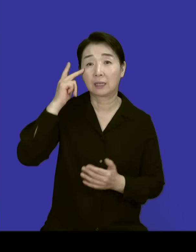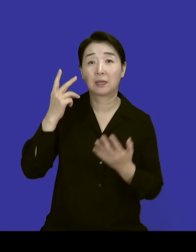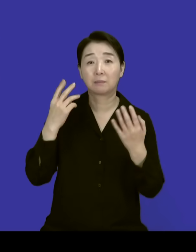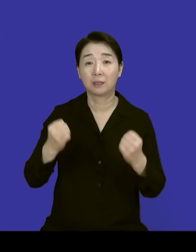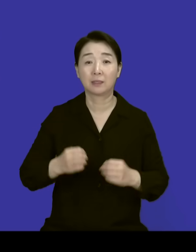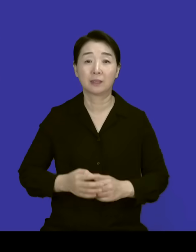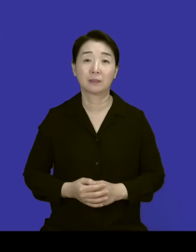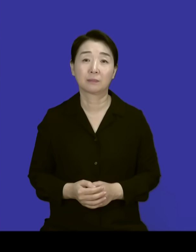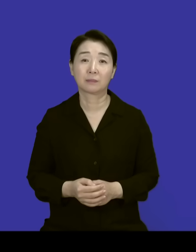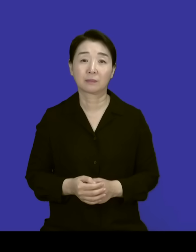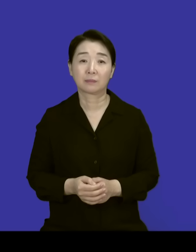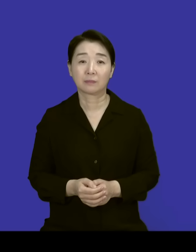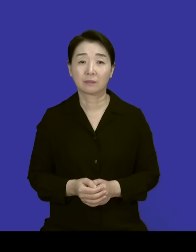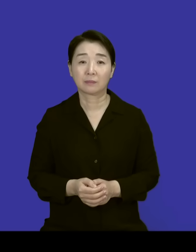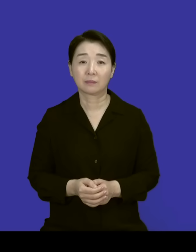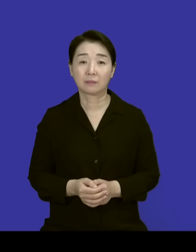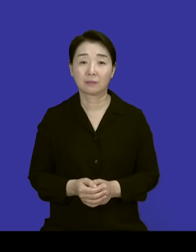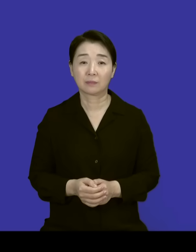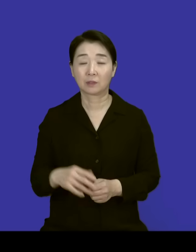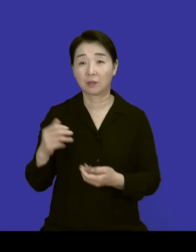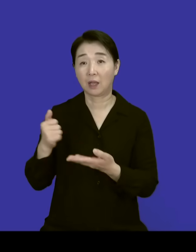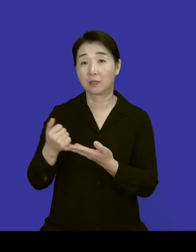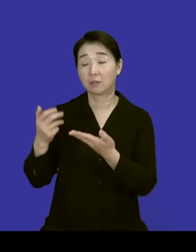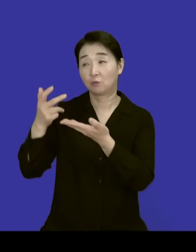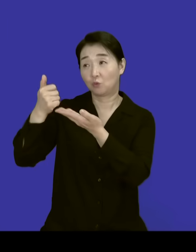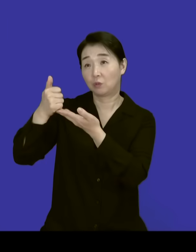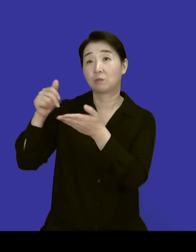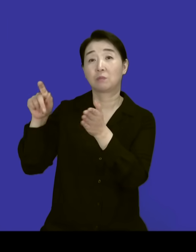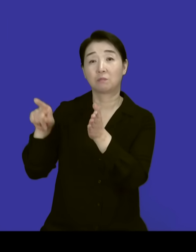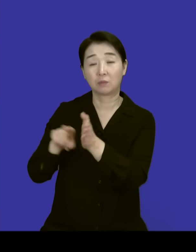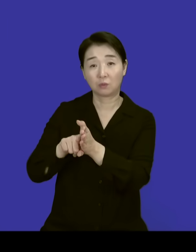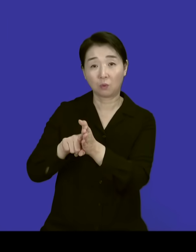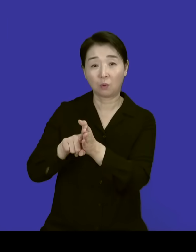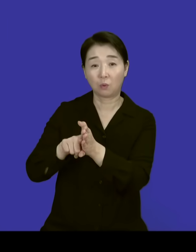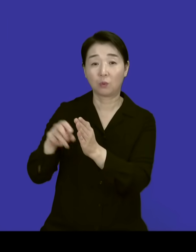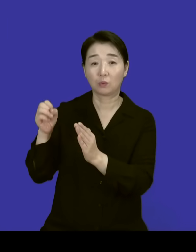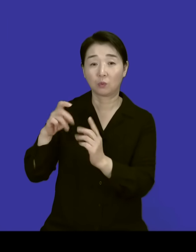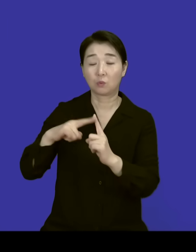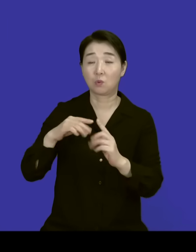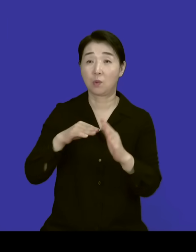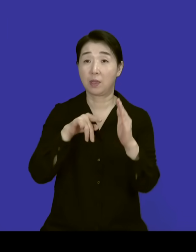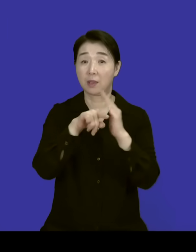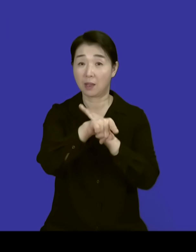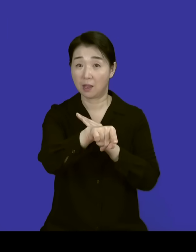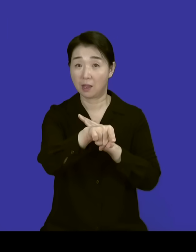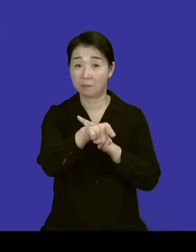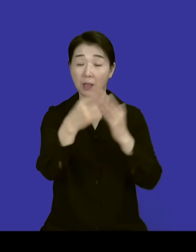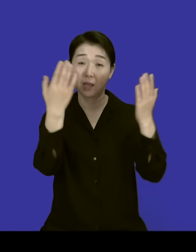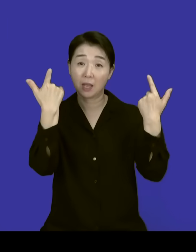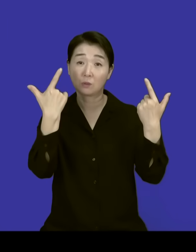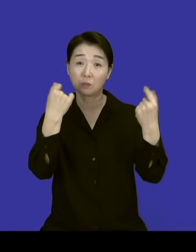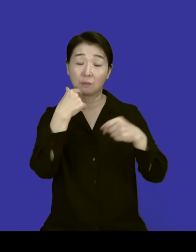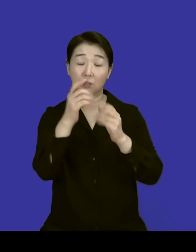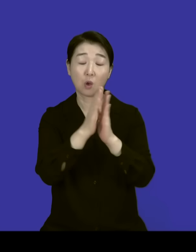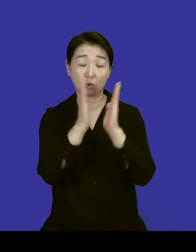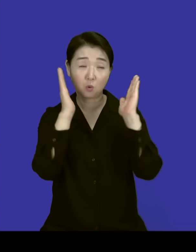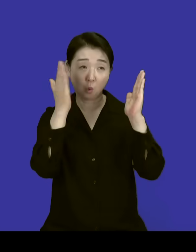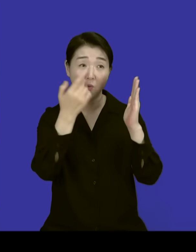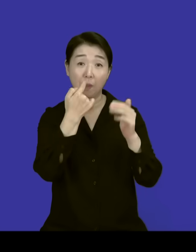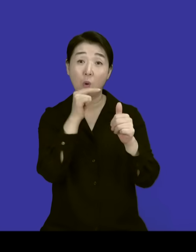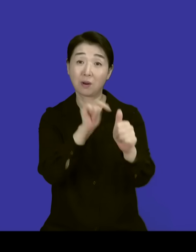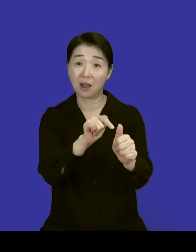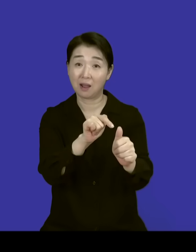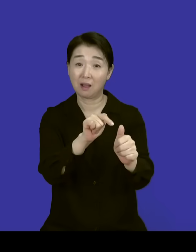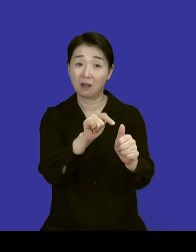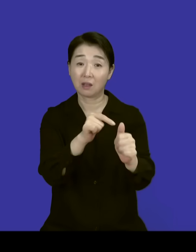네. 우리는 하나님 주님을 믿고 음. 교회에 가서 이제 어떻게 보면 학교처럼 성경 공부를 배우라는 건데